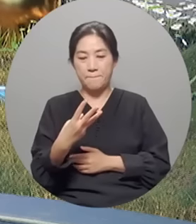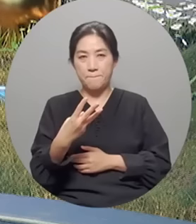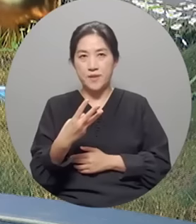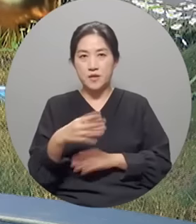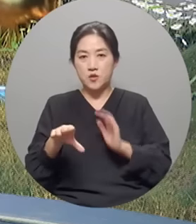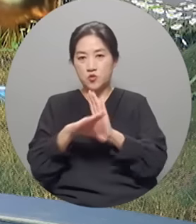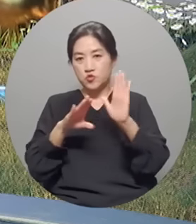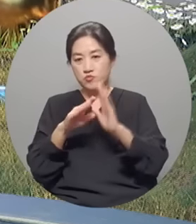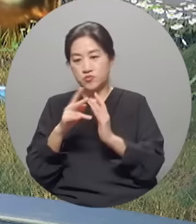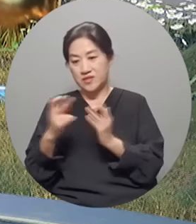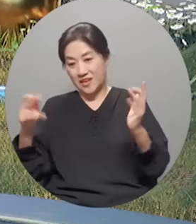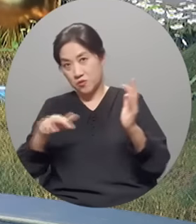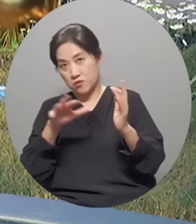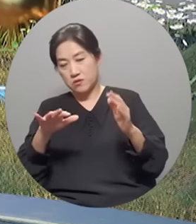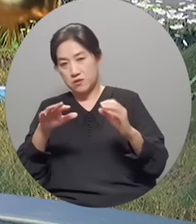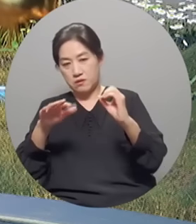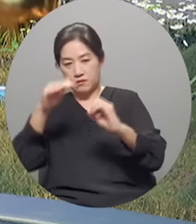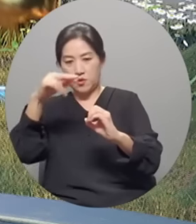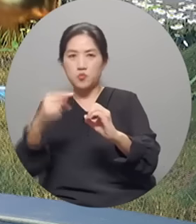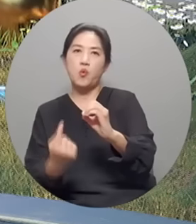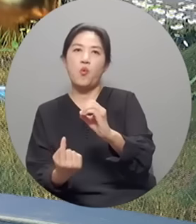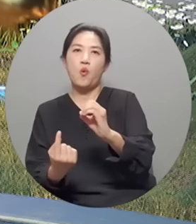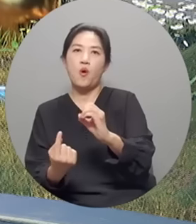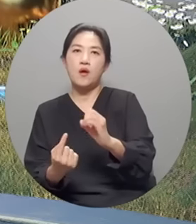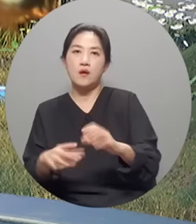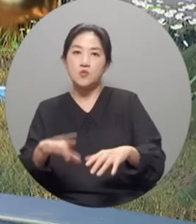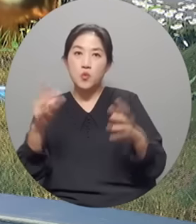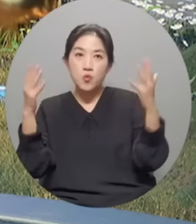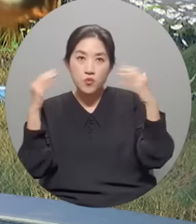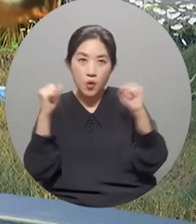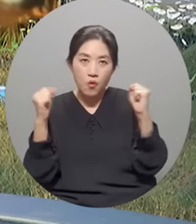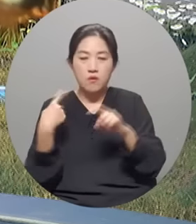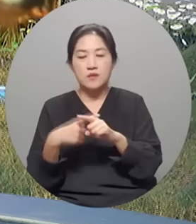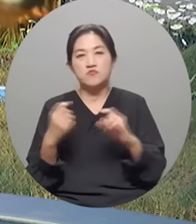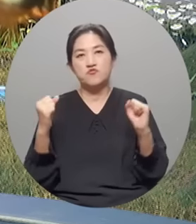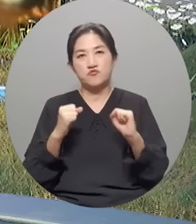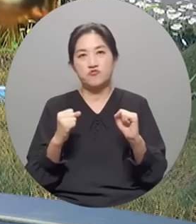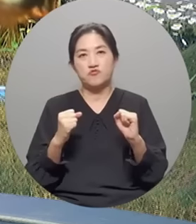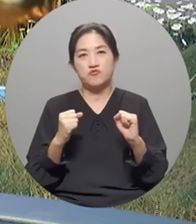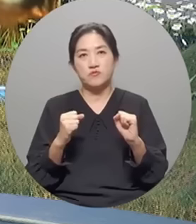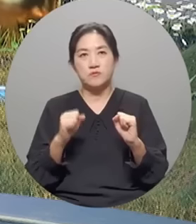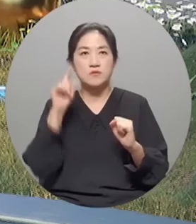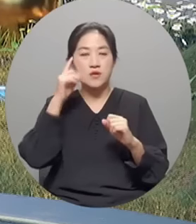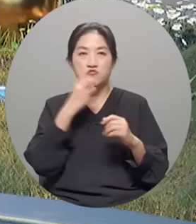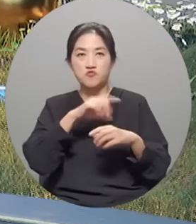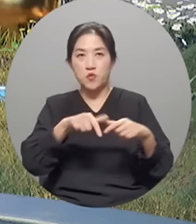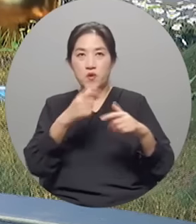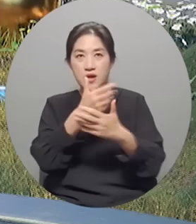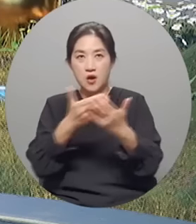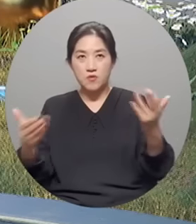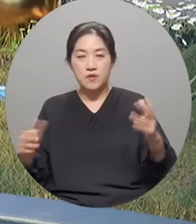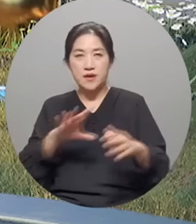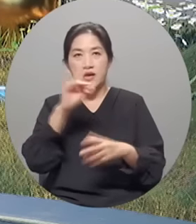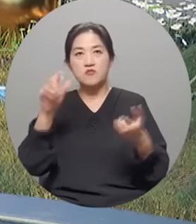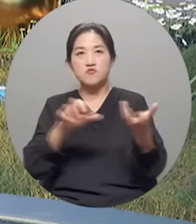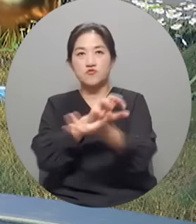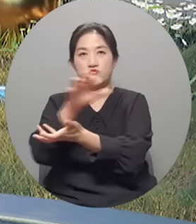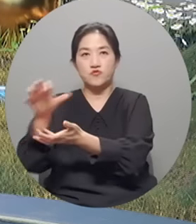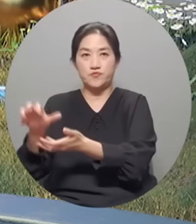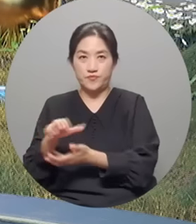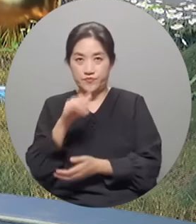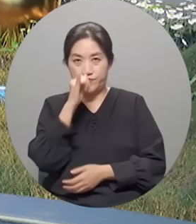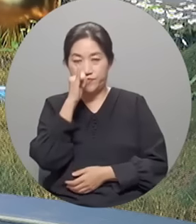내륙 산지는 0도까지 뚝 떨어지면서 초겨울 주의가 찾아오겠습니다. 내일 수도권과 강원도는 가끔 구름이